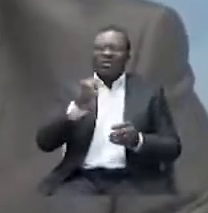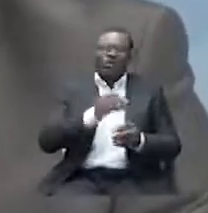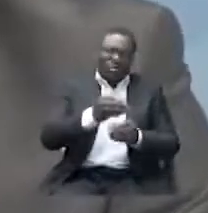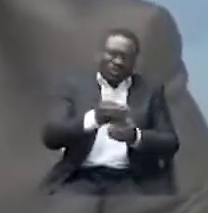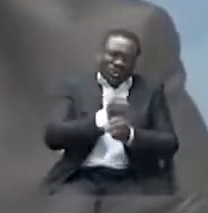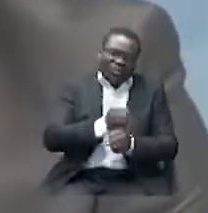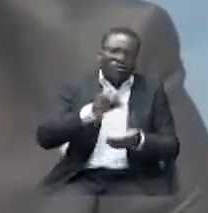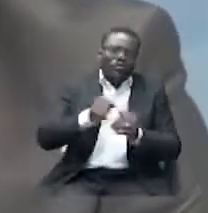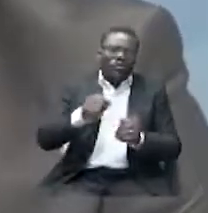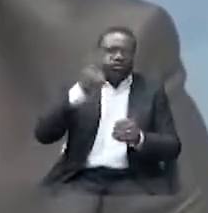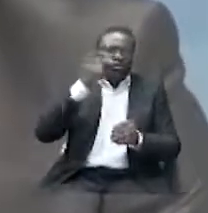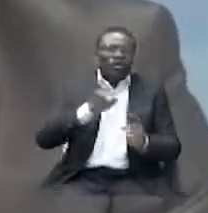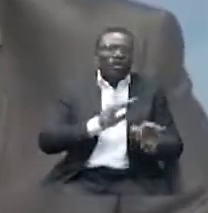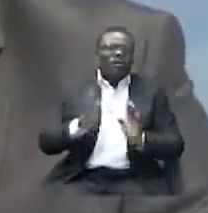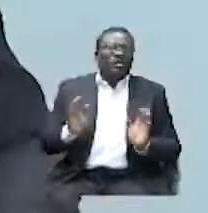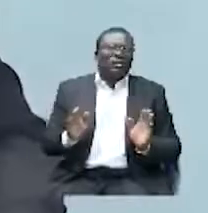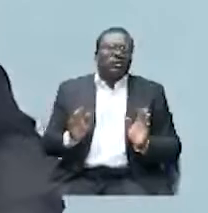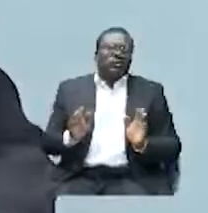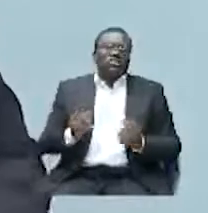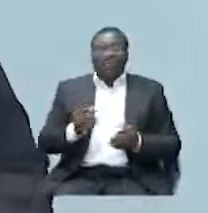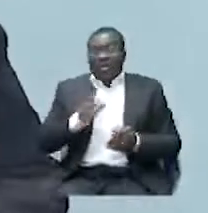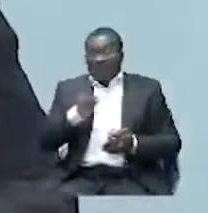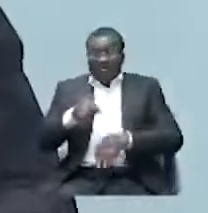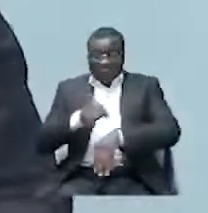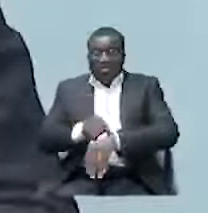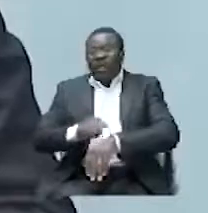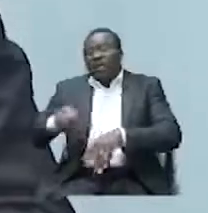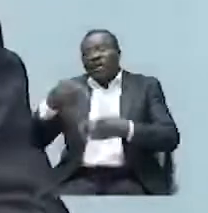vous comptez faire? Il ne nous reste plus qu'une minute. C'est vrai que le temps est passé trop vite.